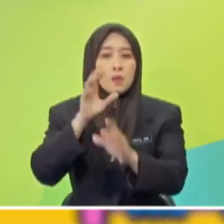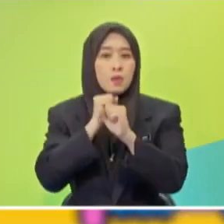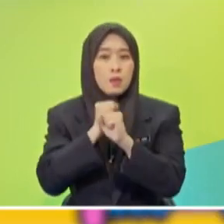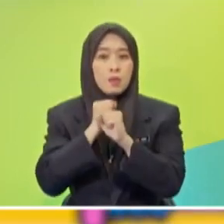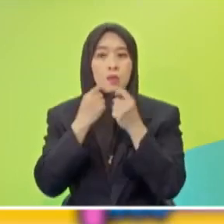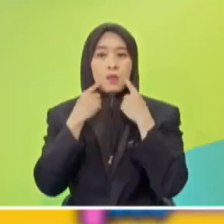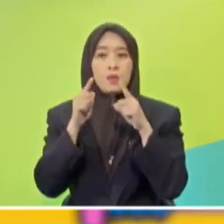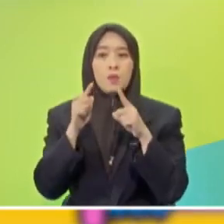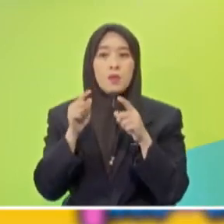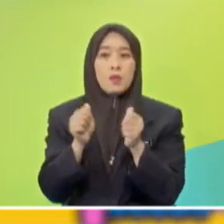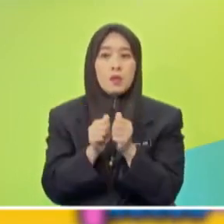iman dan juga